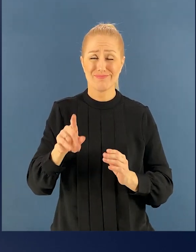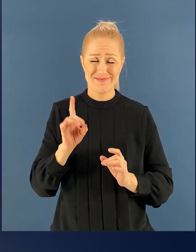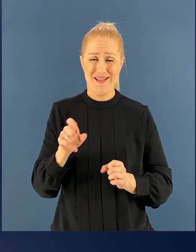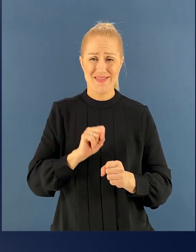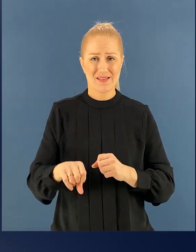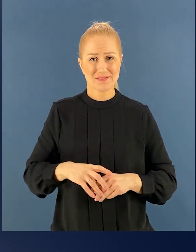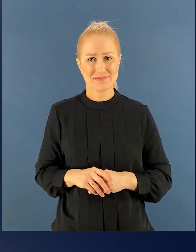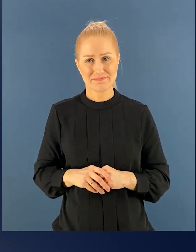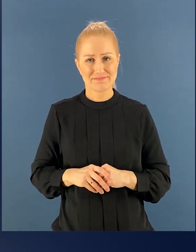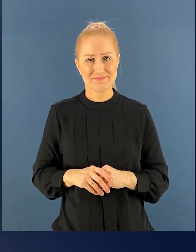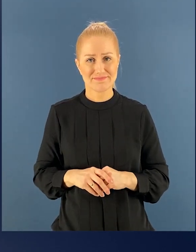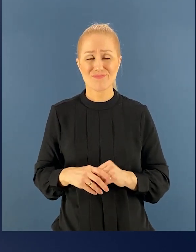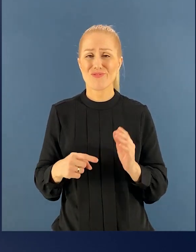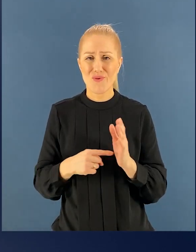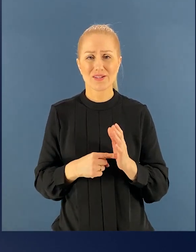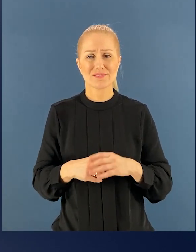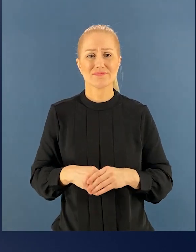Właśnie moje pokolenie,